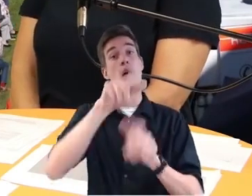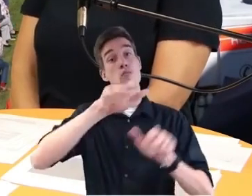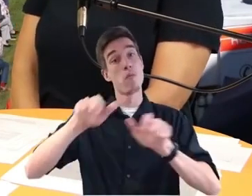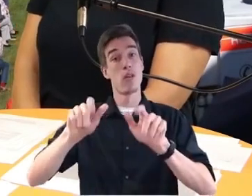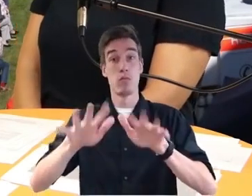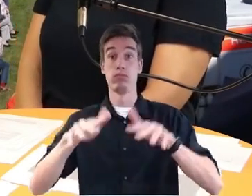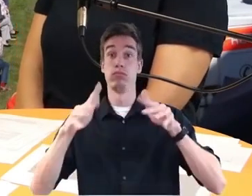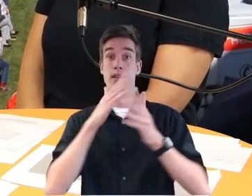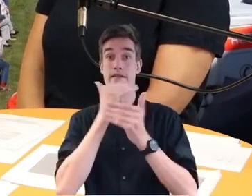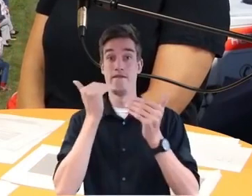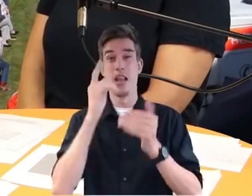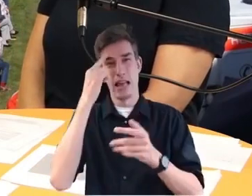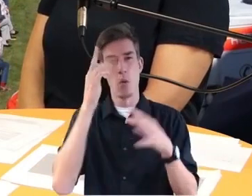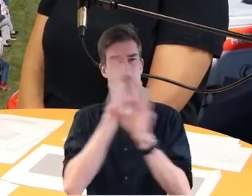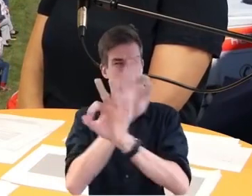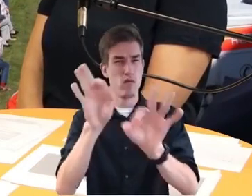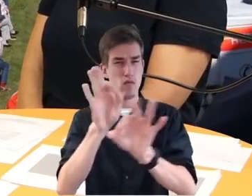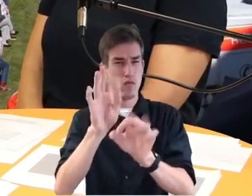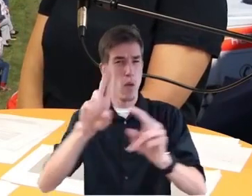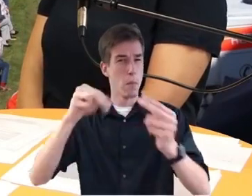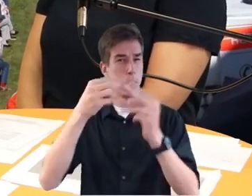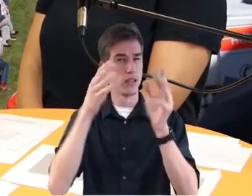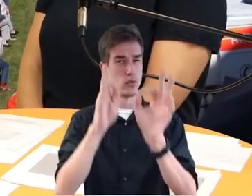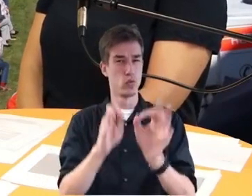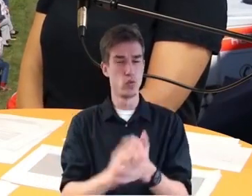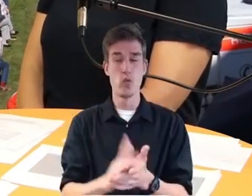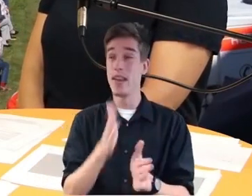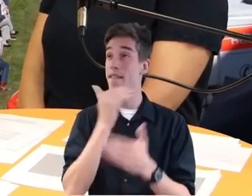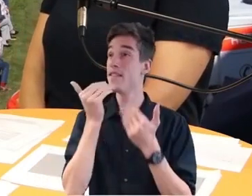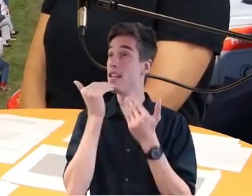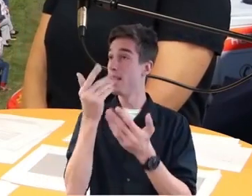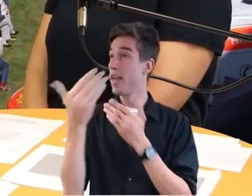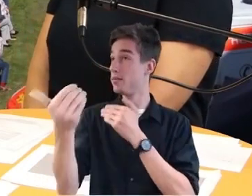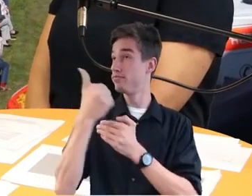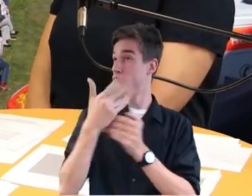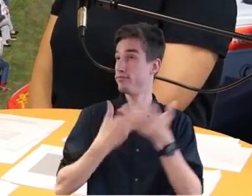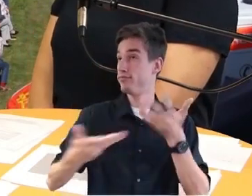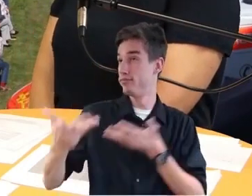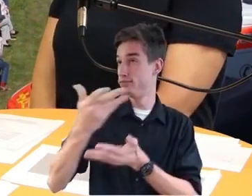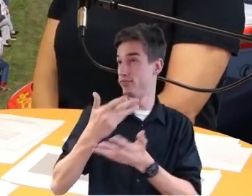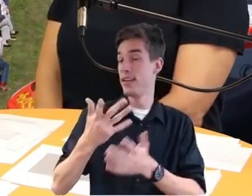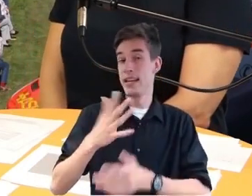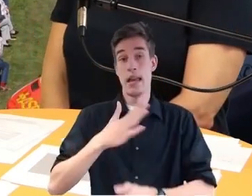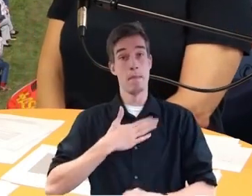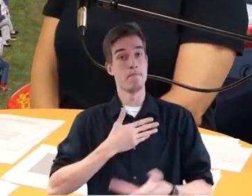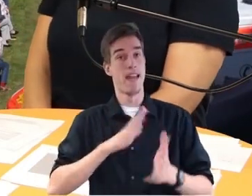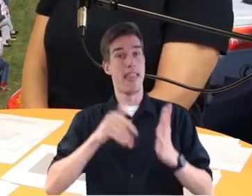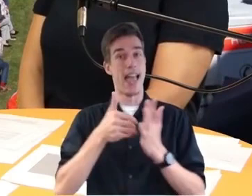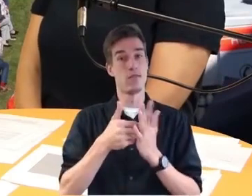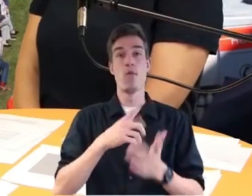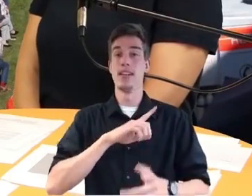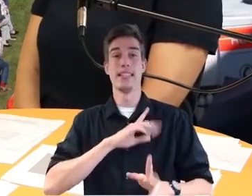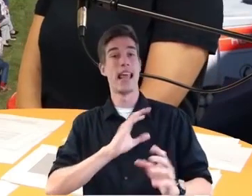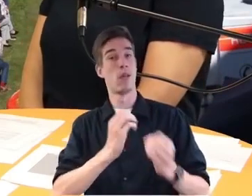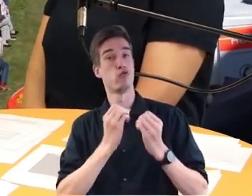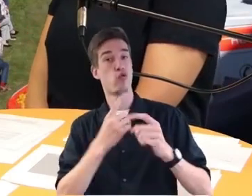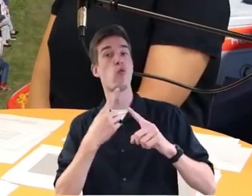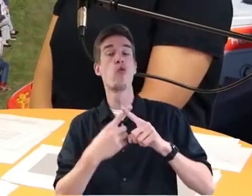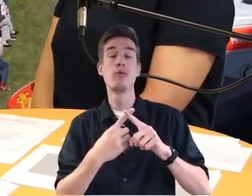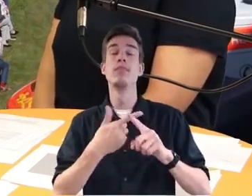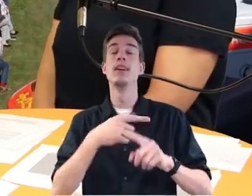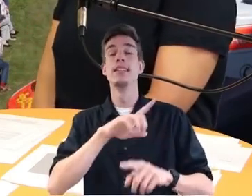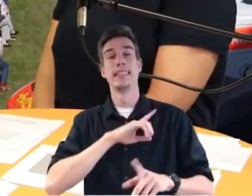glaube, für jeden ist da etwas dabei. Vielen herzlichen Dank. Das sind jetzt unsere Angebote, Selbstschutz, Selbsthilfe für